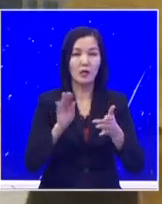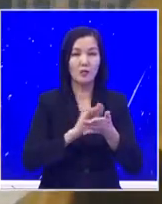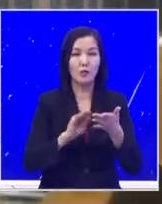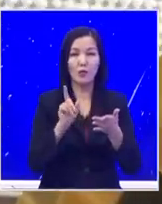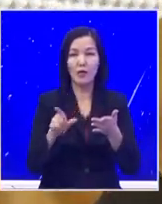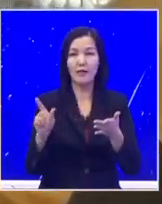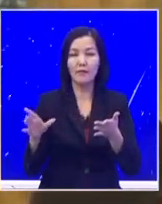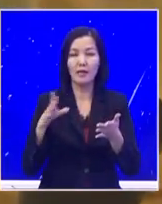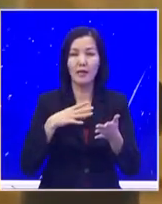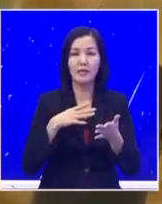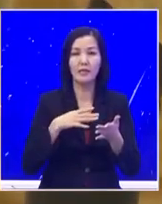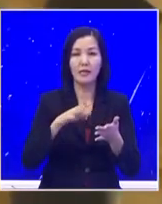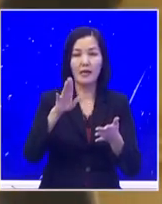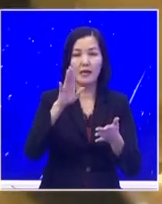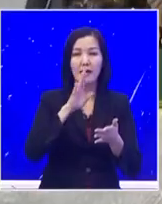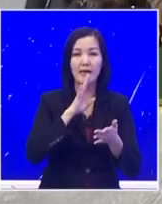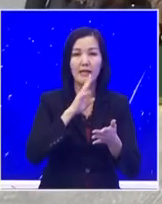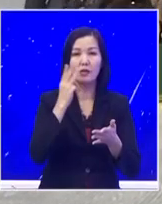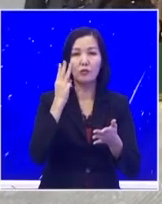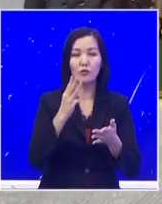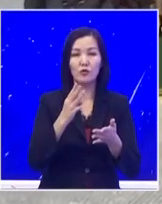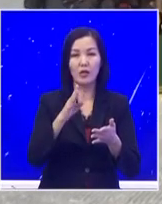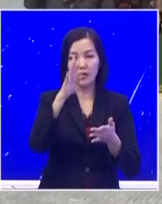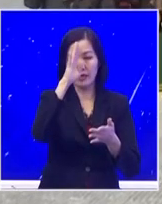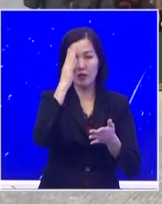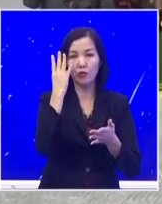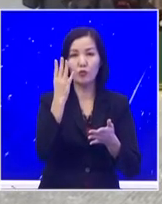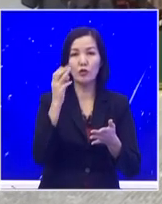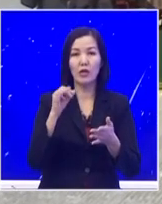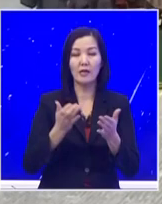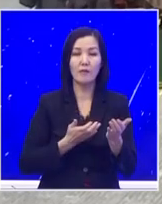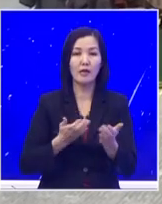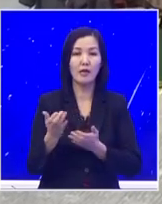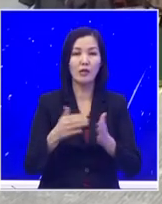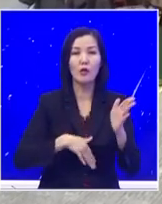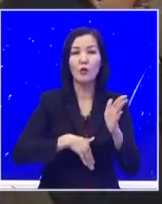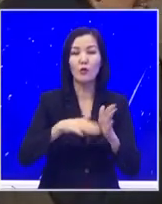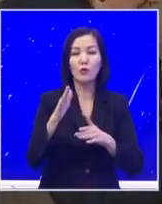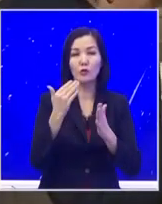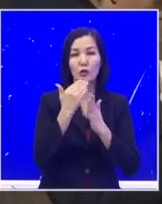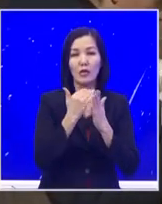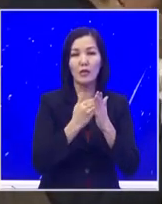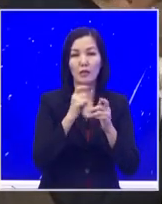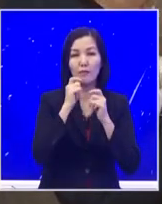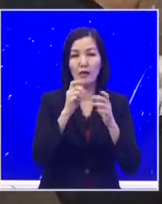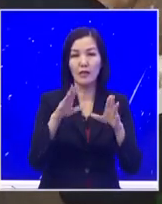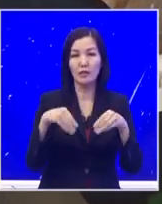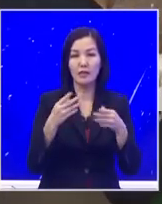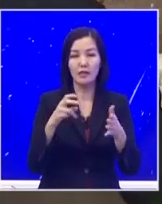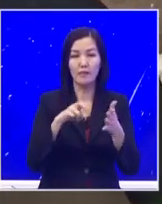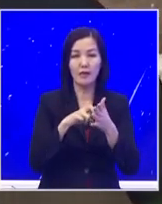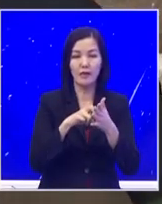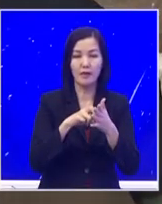Шараясында әйелдер 3, ерлер 4 шақырымға шаңғымен жүгіруден бақ сынасты. Үздік үштіктен табылған бақ өкілдері бағалы сыйлықтар және алғыс